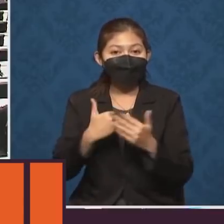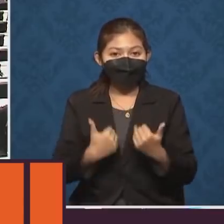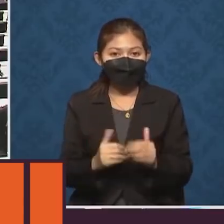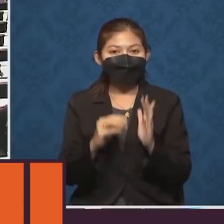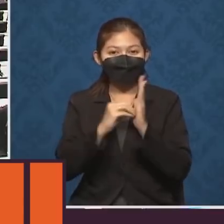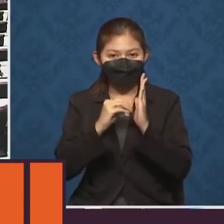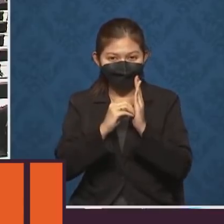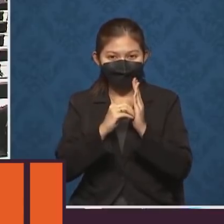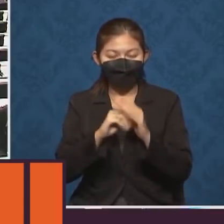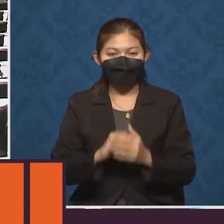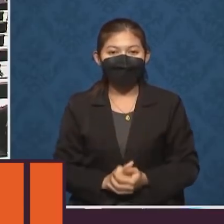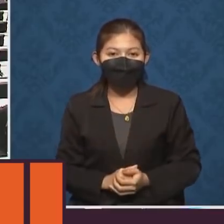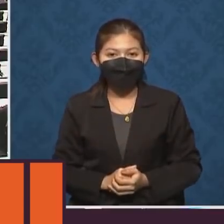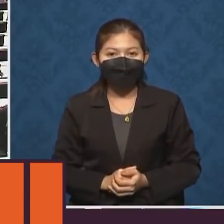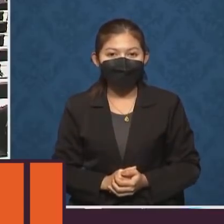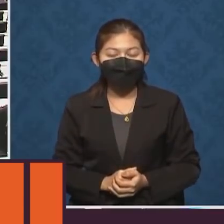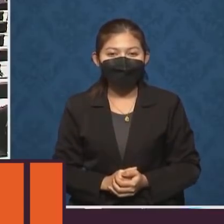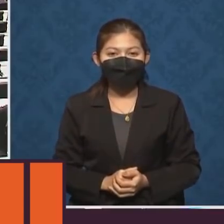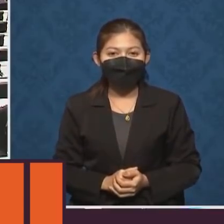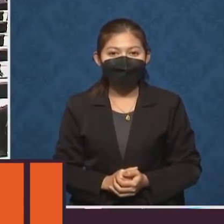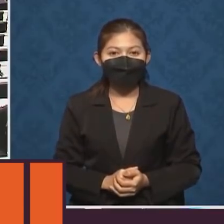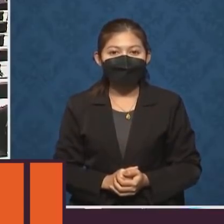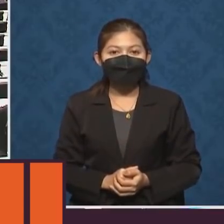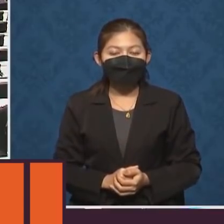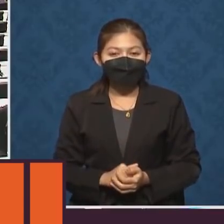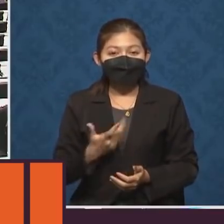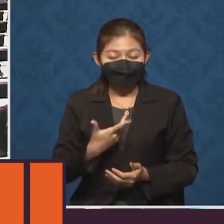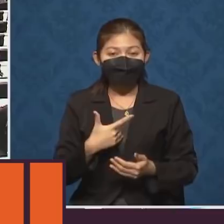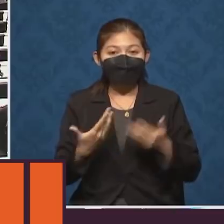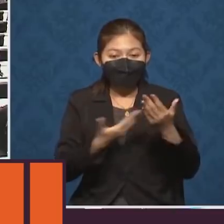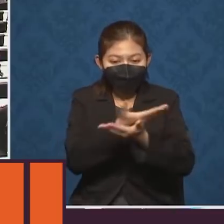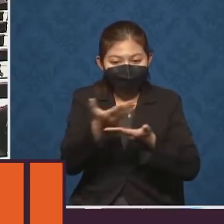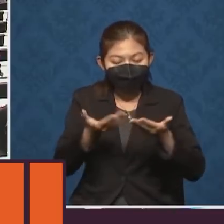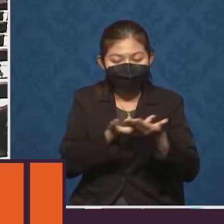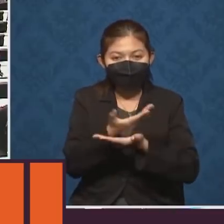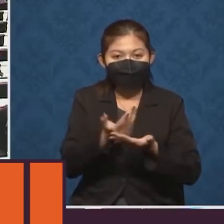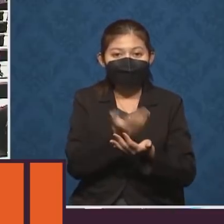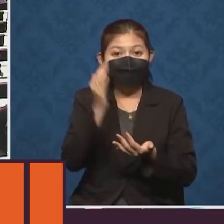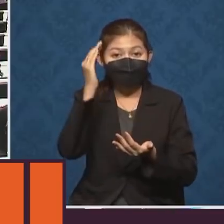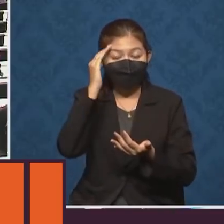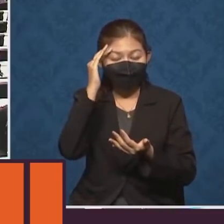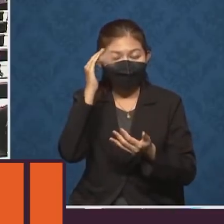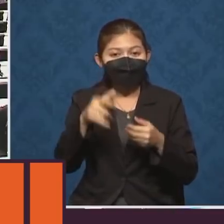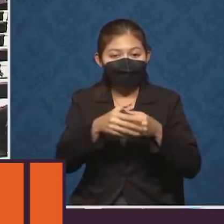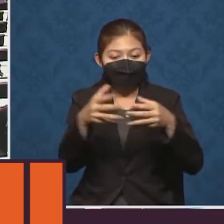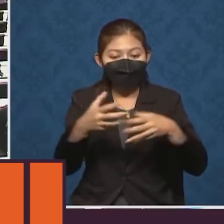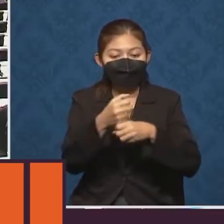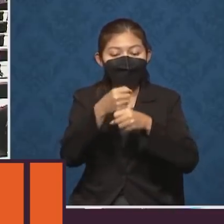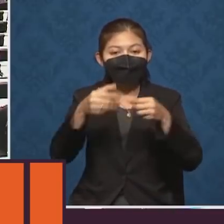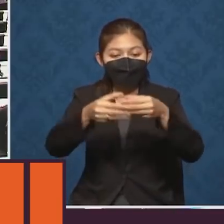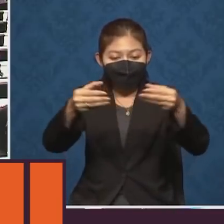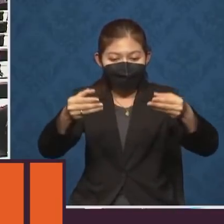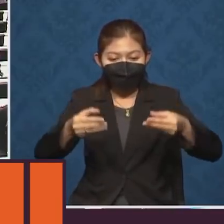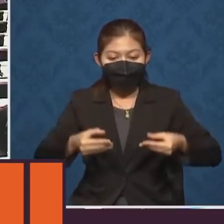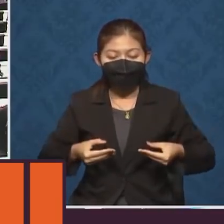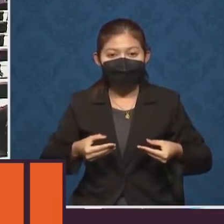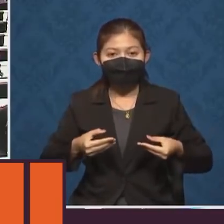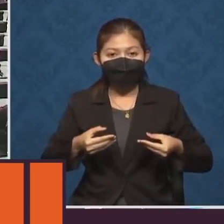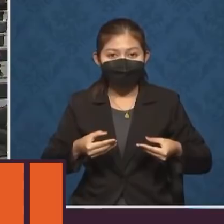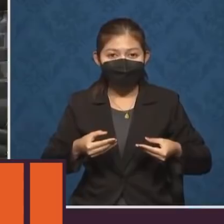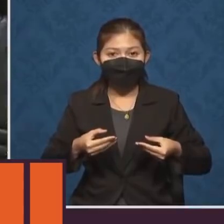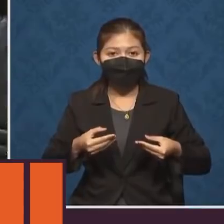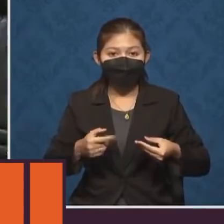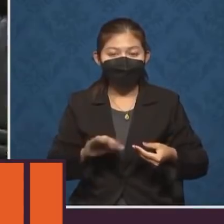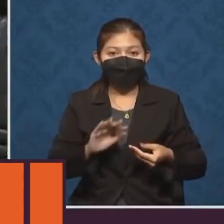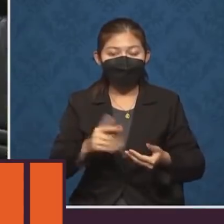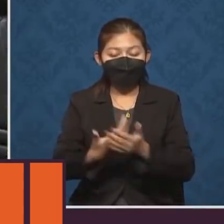ครับทำนะครับผมขอร่วมอภิปรายนะครับรับทราบผลสรุปนะครับรายงานสรุปผลการดำเนินงาน